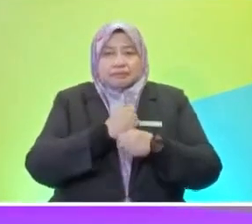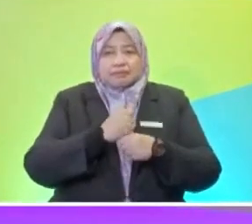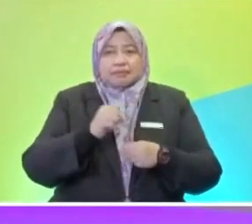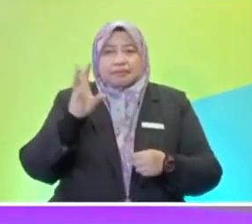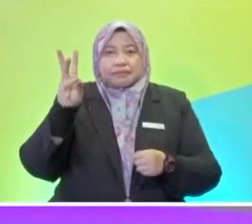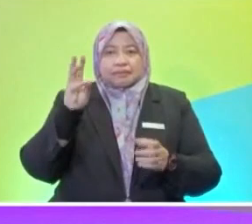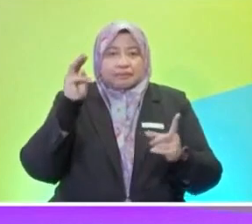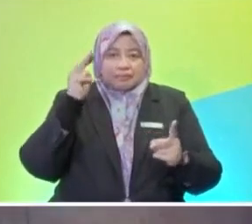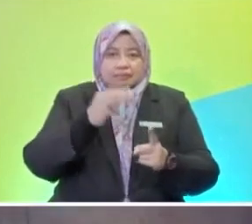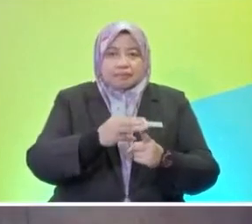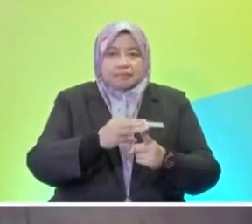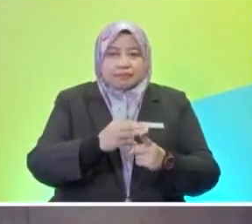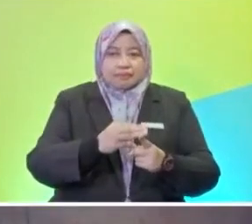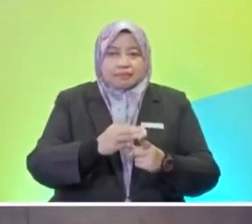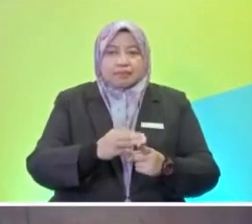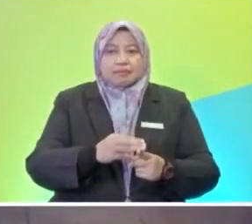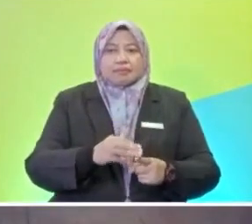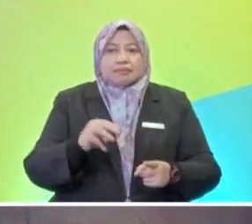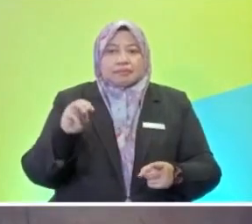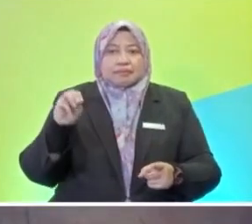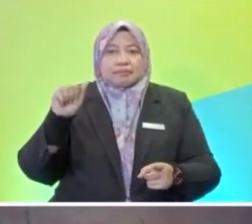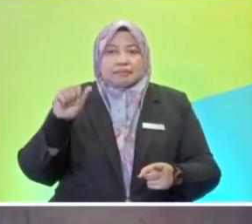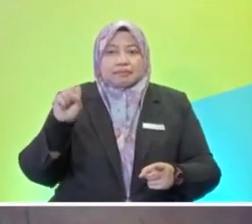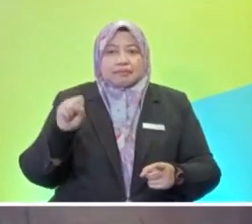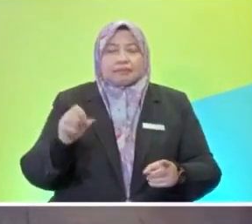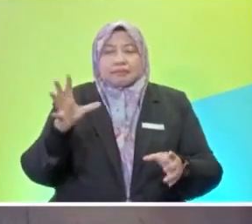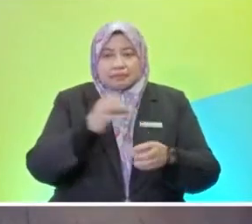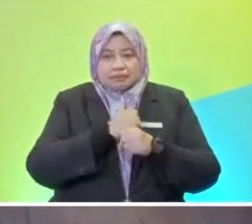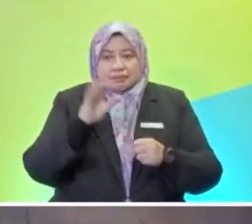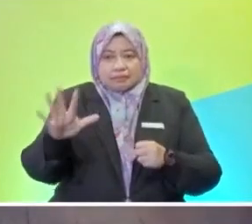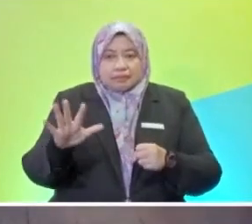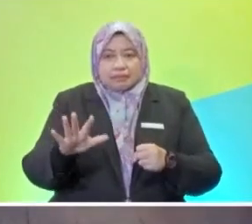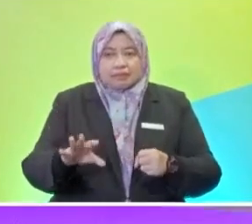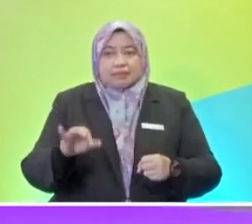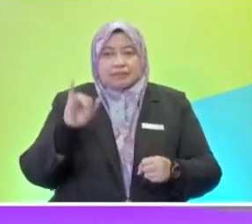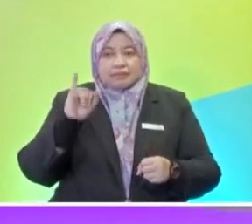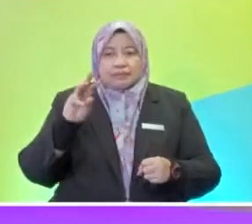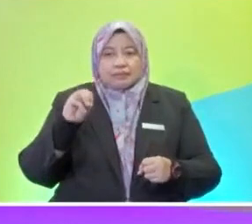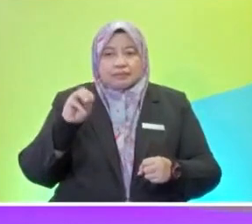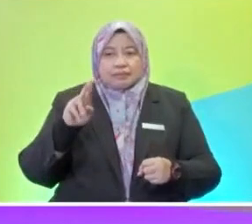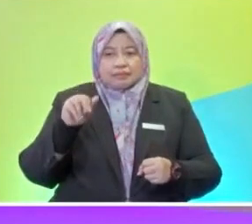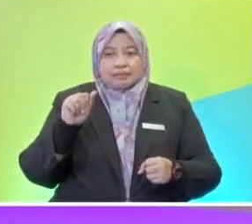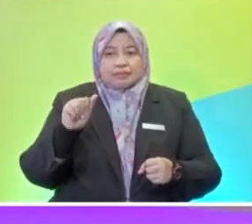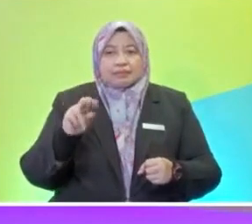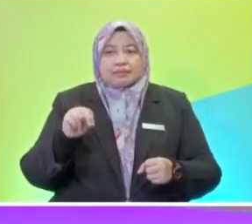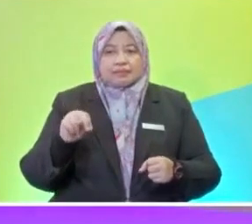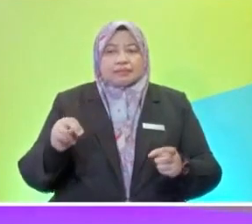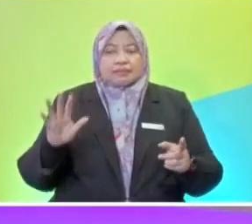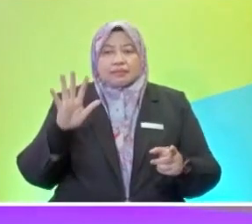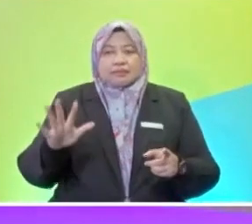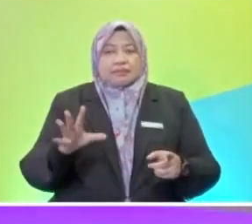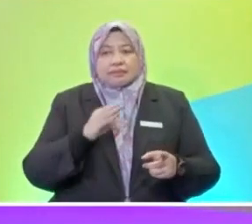ganjaran Mas Aqila dapat lima noimran 5 dan alien ada enam